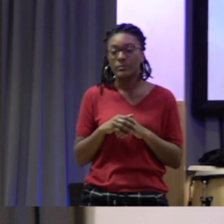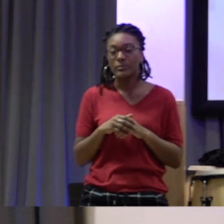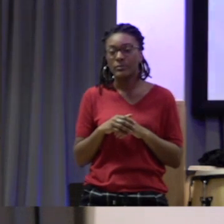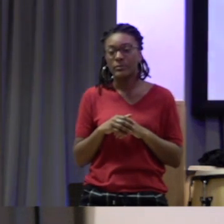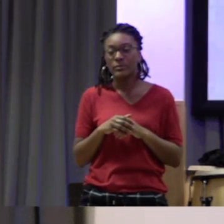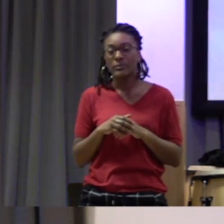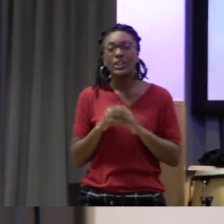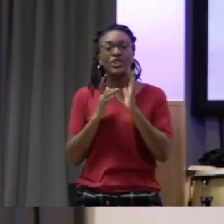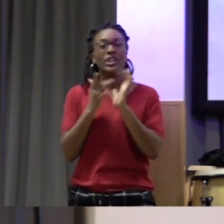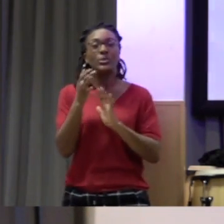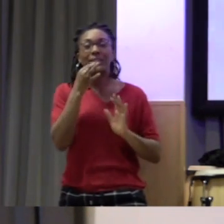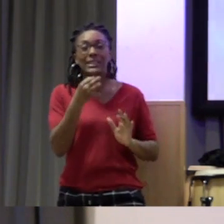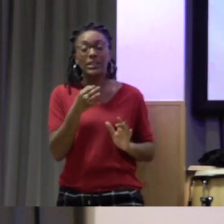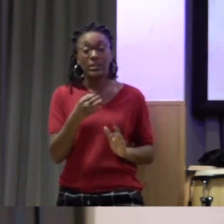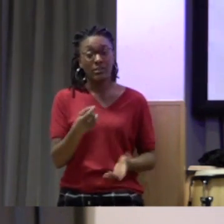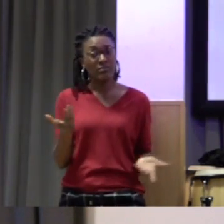N'est-ce pas moi qui vous ai choisi?